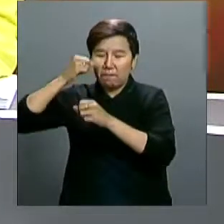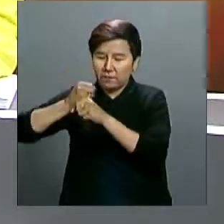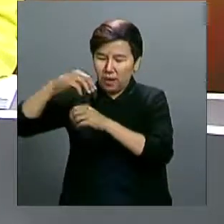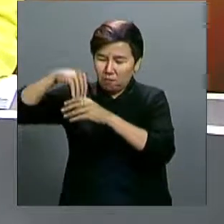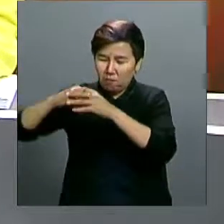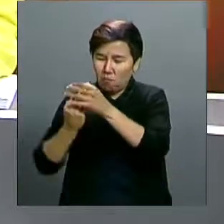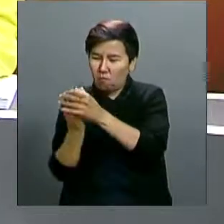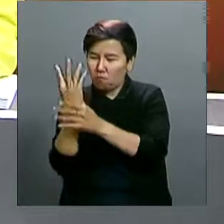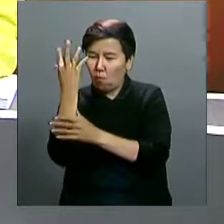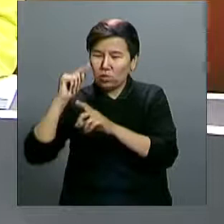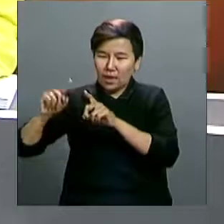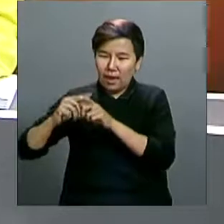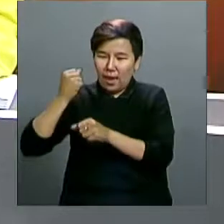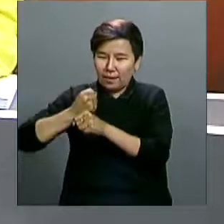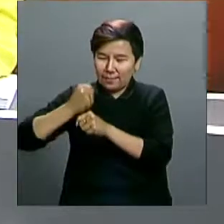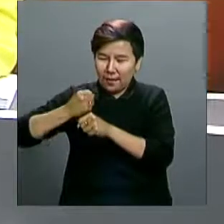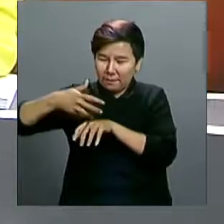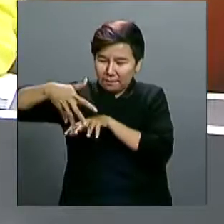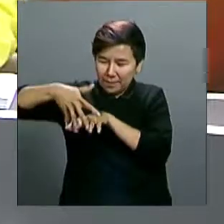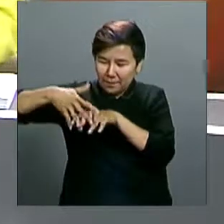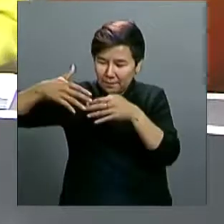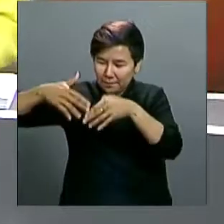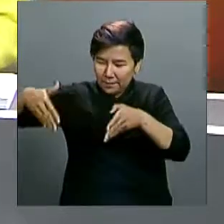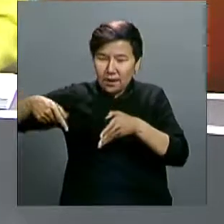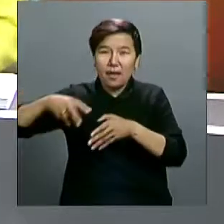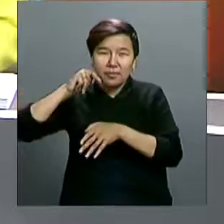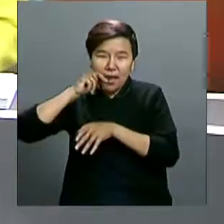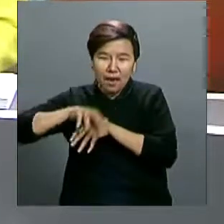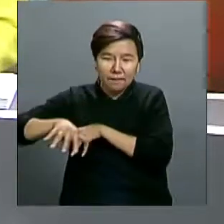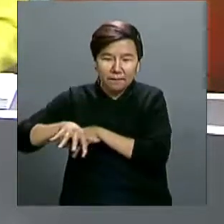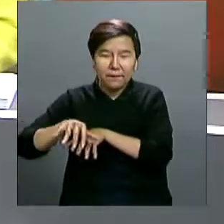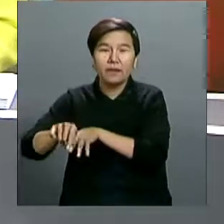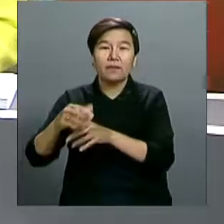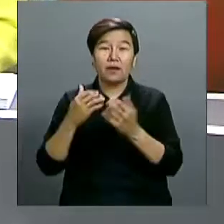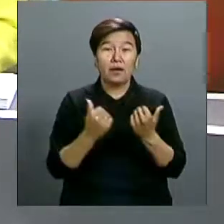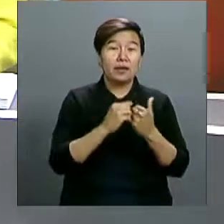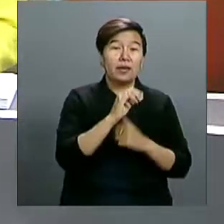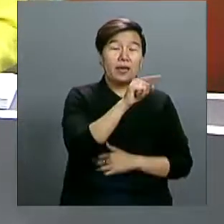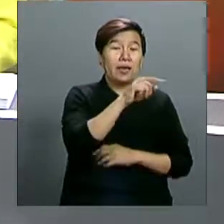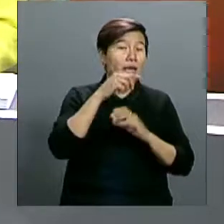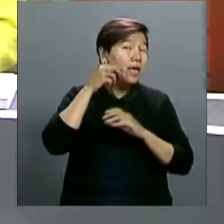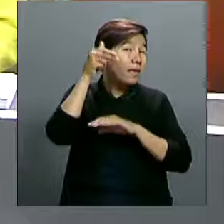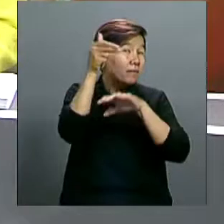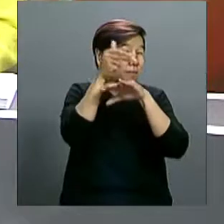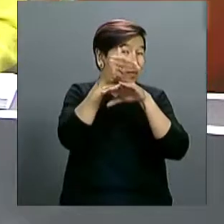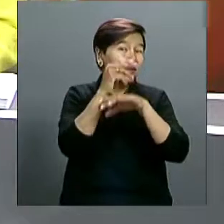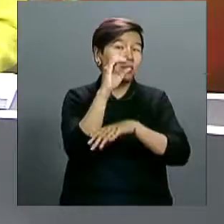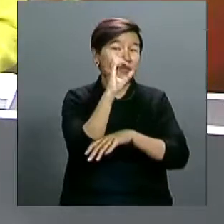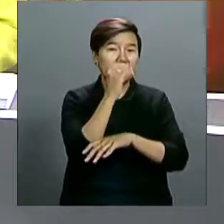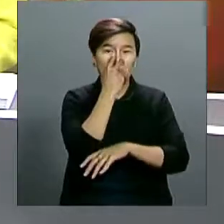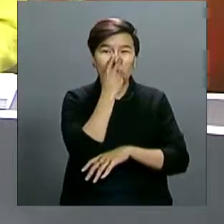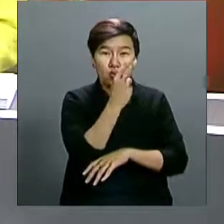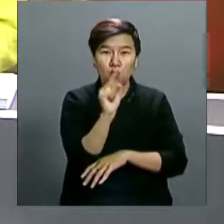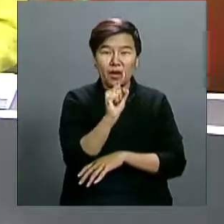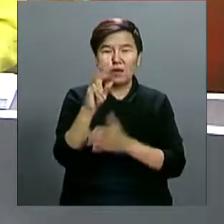เกิดความชุ่มชื้นนะคะวันนี้เจนซีรีพอร์เตอร์คณะสารสนเทศและการสื่อสารมหาวิทยาลัยแม่โจ้จะพาคุณผู้ชมนั้นไปดูกิจกรรม